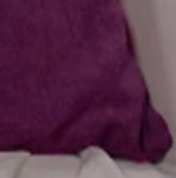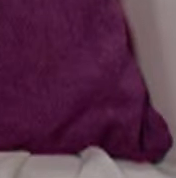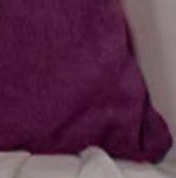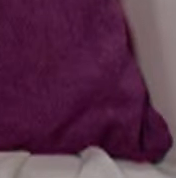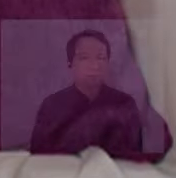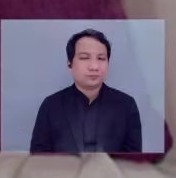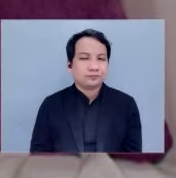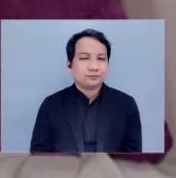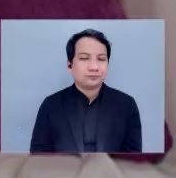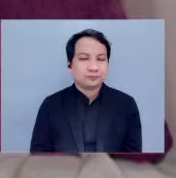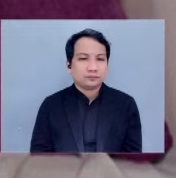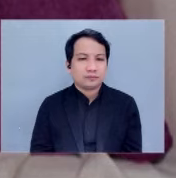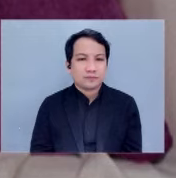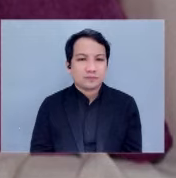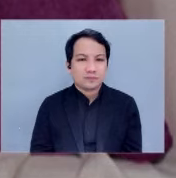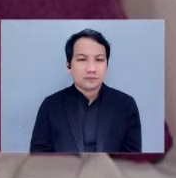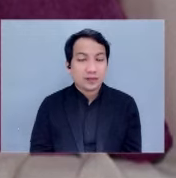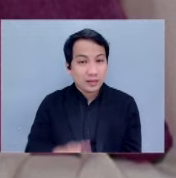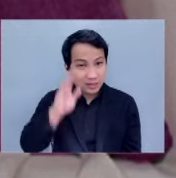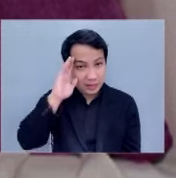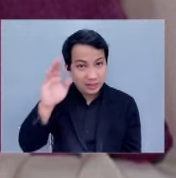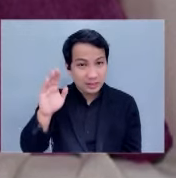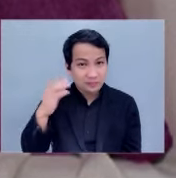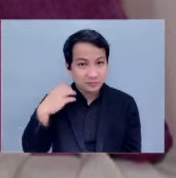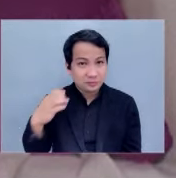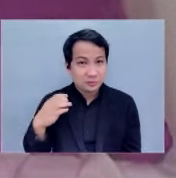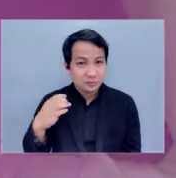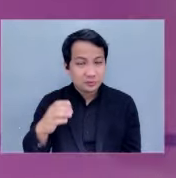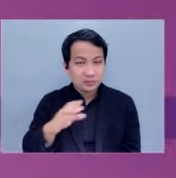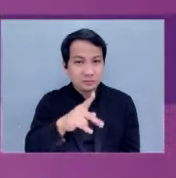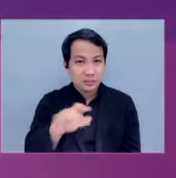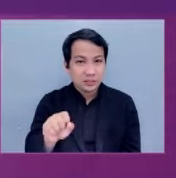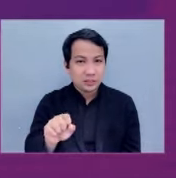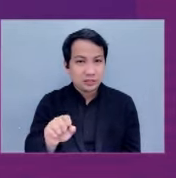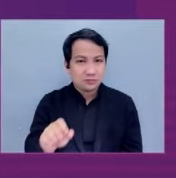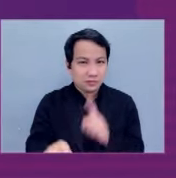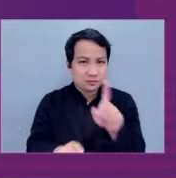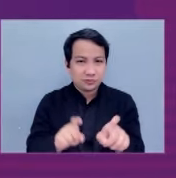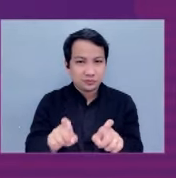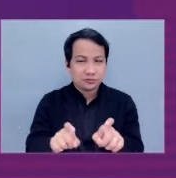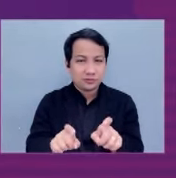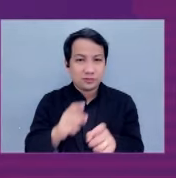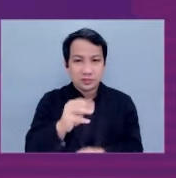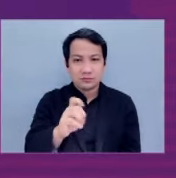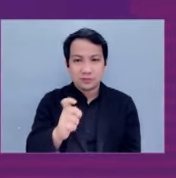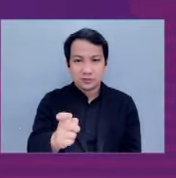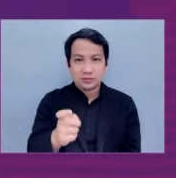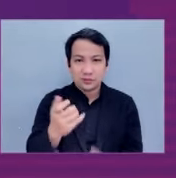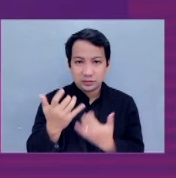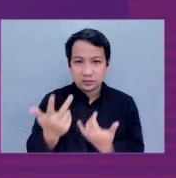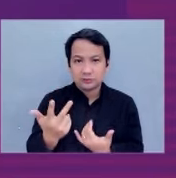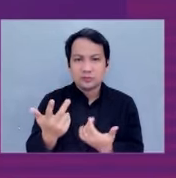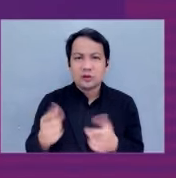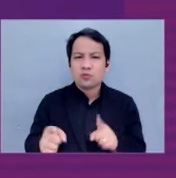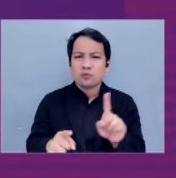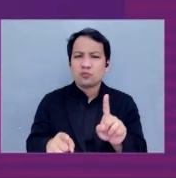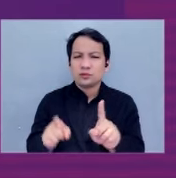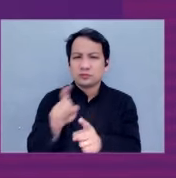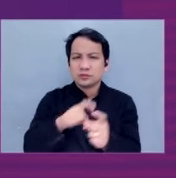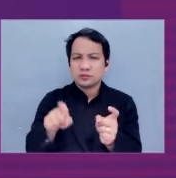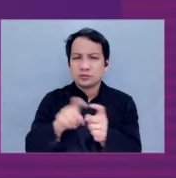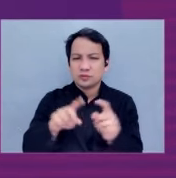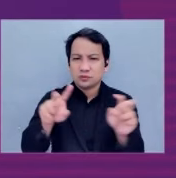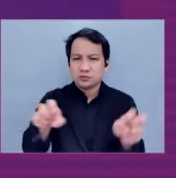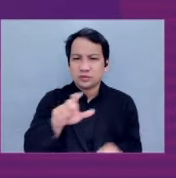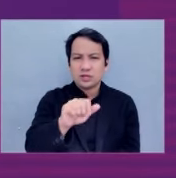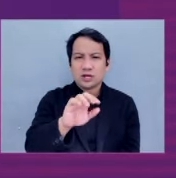Coach Fia po. Sasagutin ang mga tanong nyo tungkol sa MX3. For this episode's question, what specifically does alpha, beta,